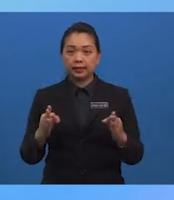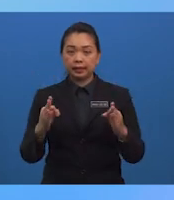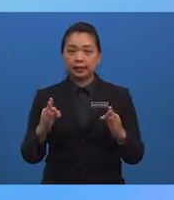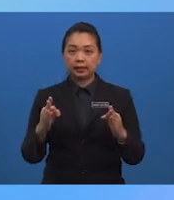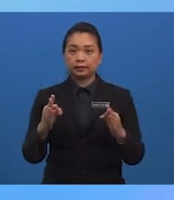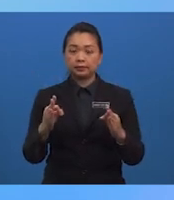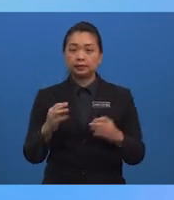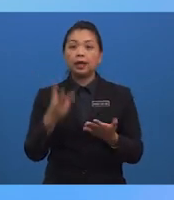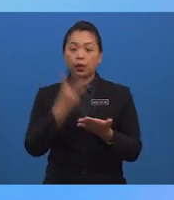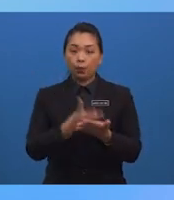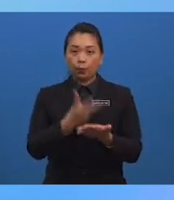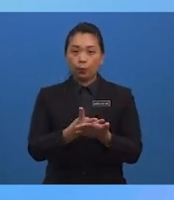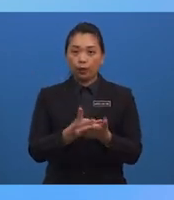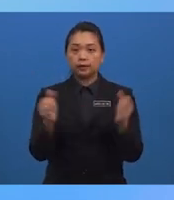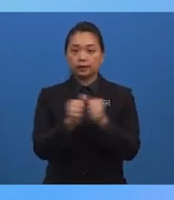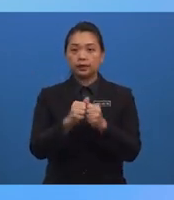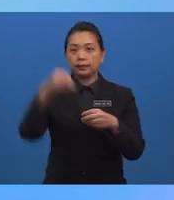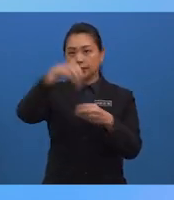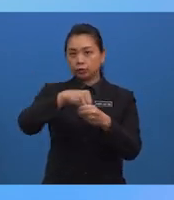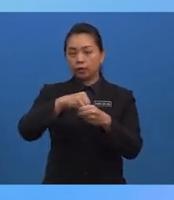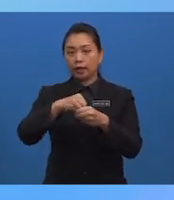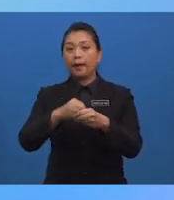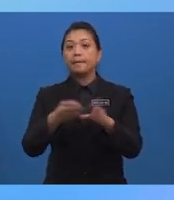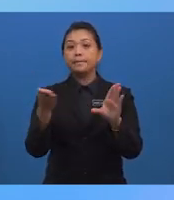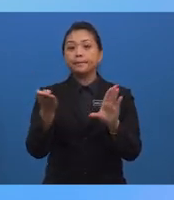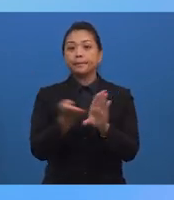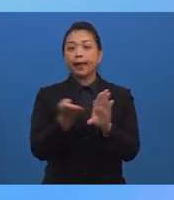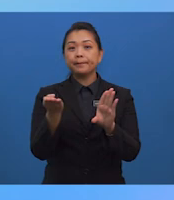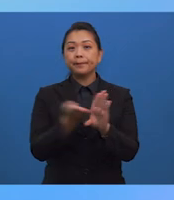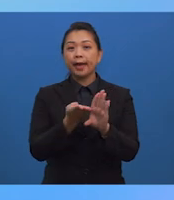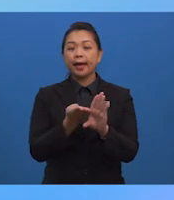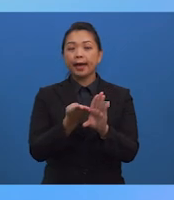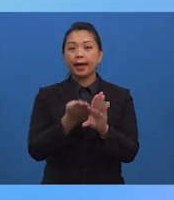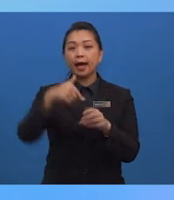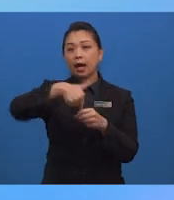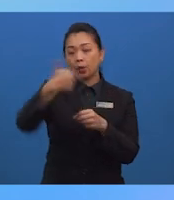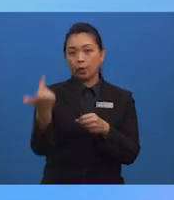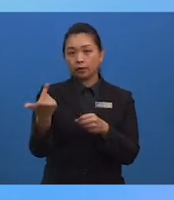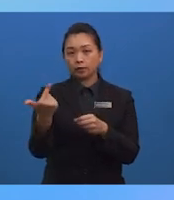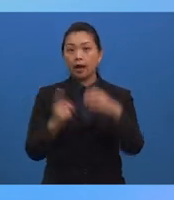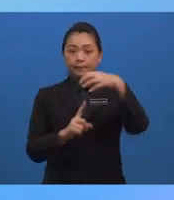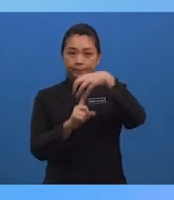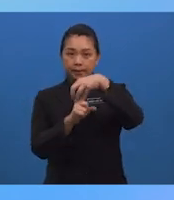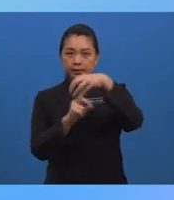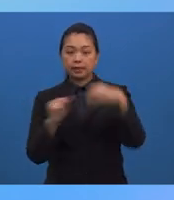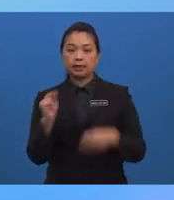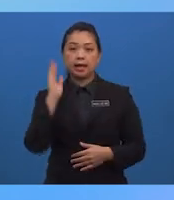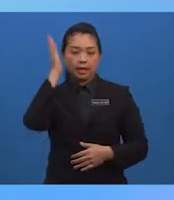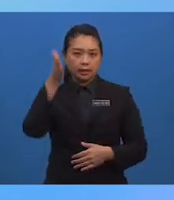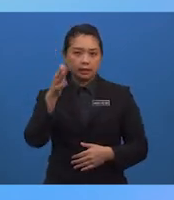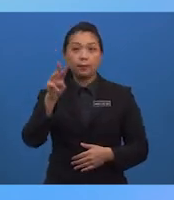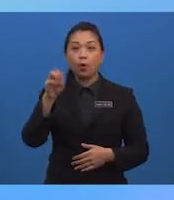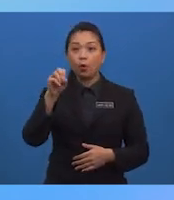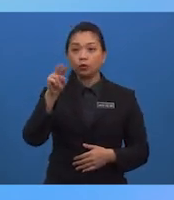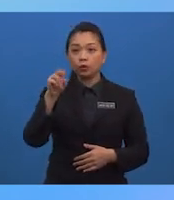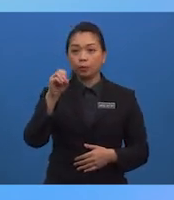dan kewangan dengan kemasukan bank-bank asing. Pasaran akhirnya akan dimonopoli oleh syarikat